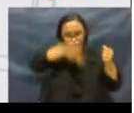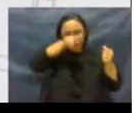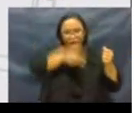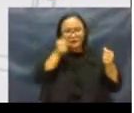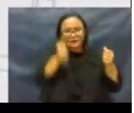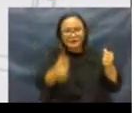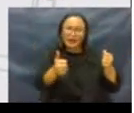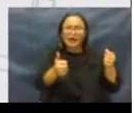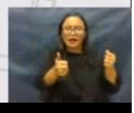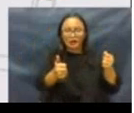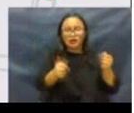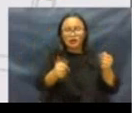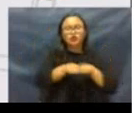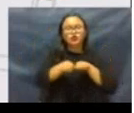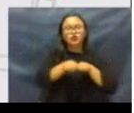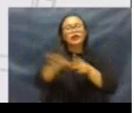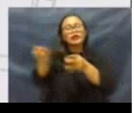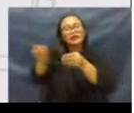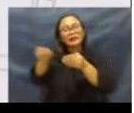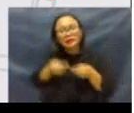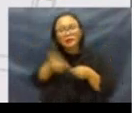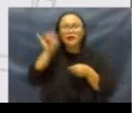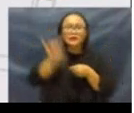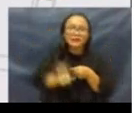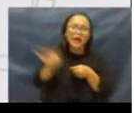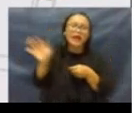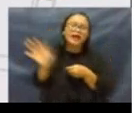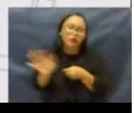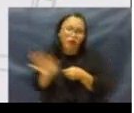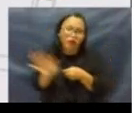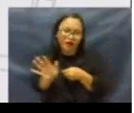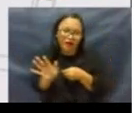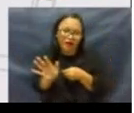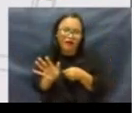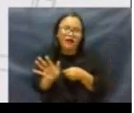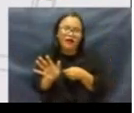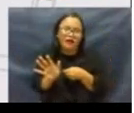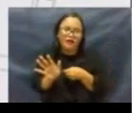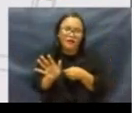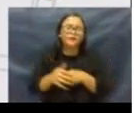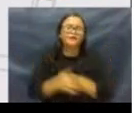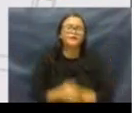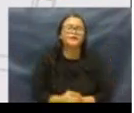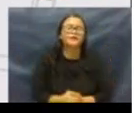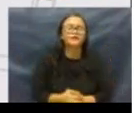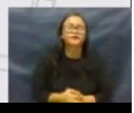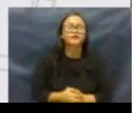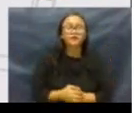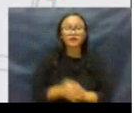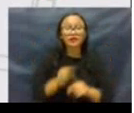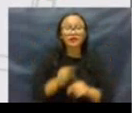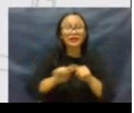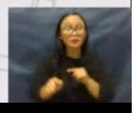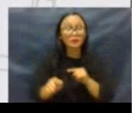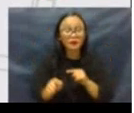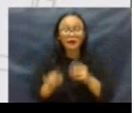tersebut, media cetak tersebut adalah megafonnya. Tapi internet itu